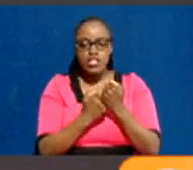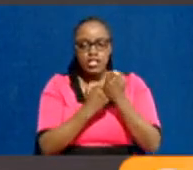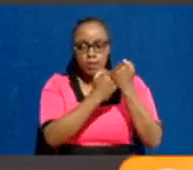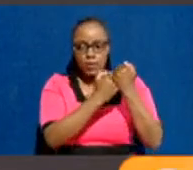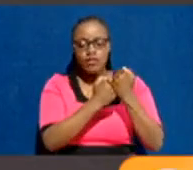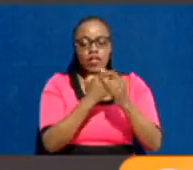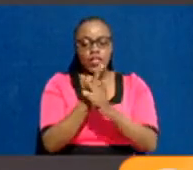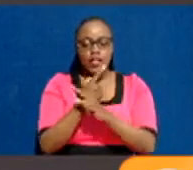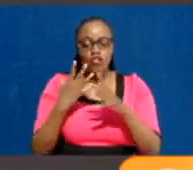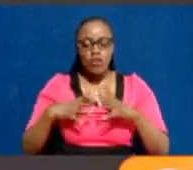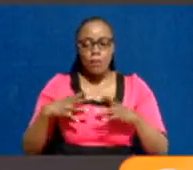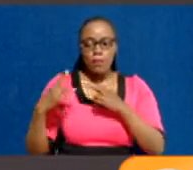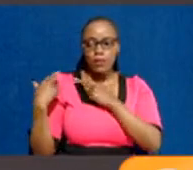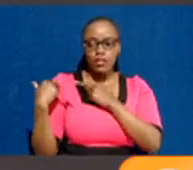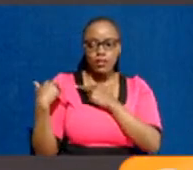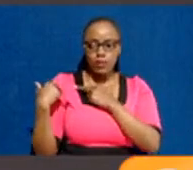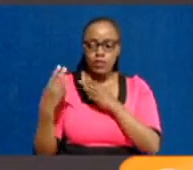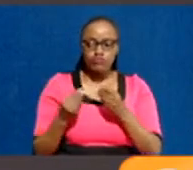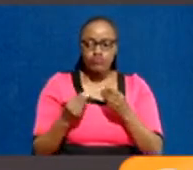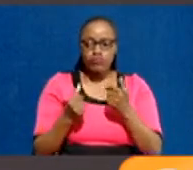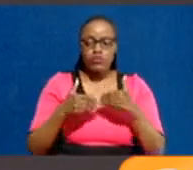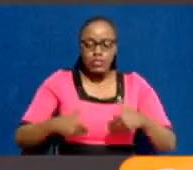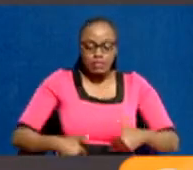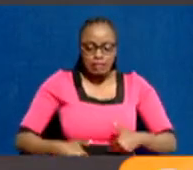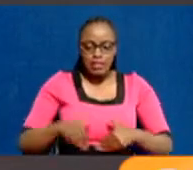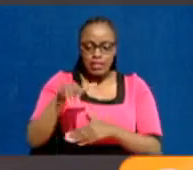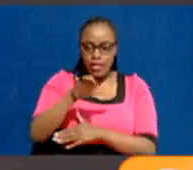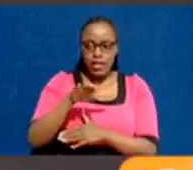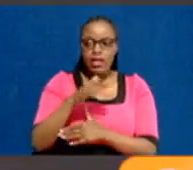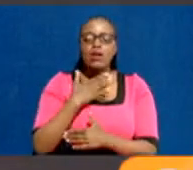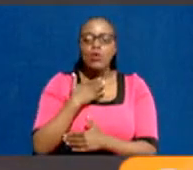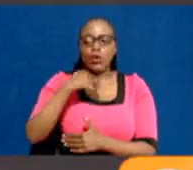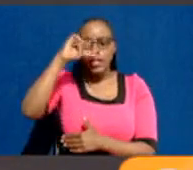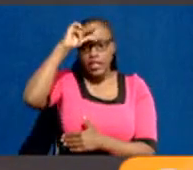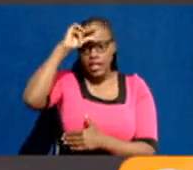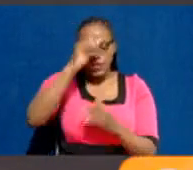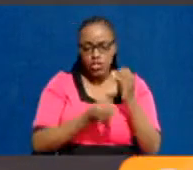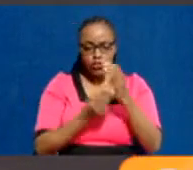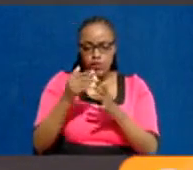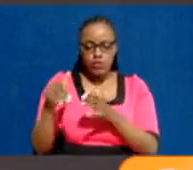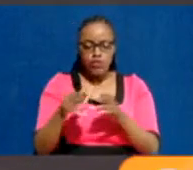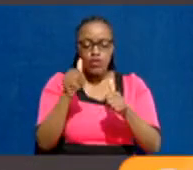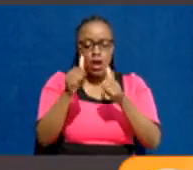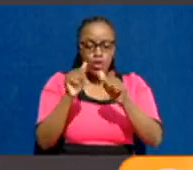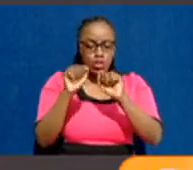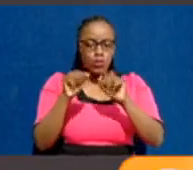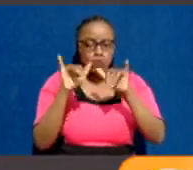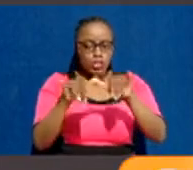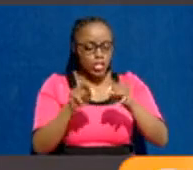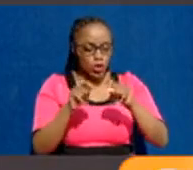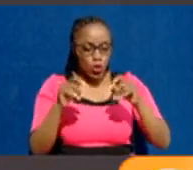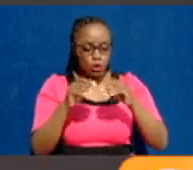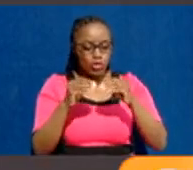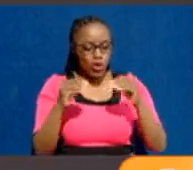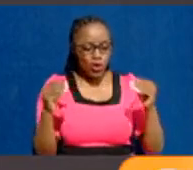hivyo, wadau wanaoshughulika na kupambana na ukame humu nchini wameitaka serikali kubuni mikakati ya kudumu kukabiliana na hali hiyo.